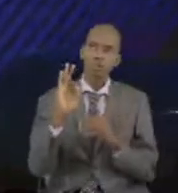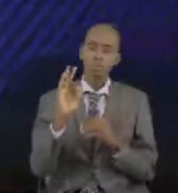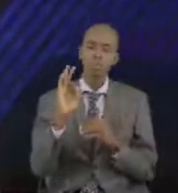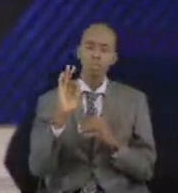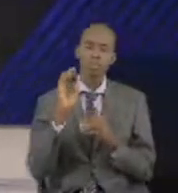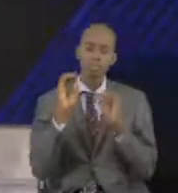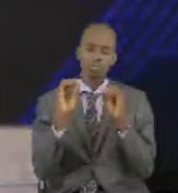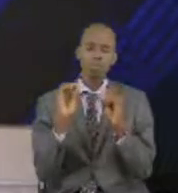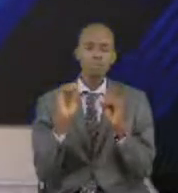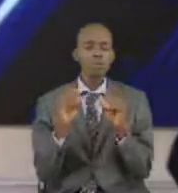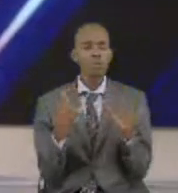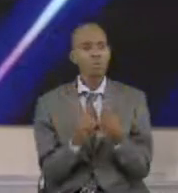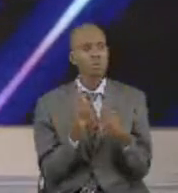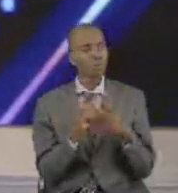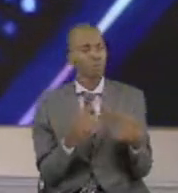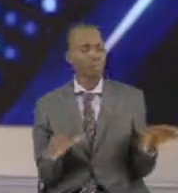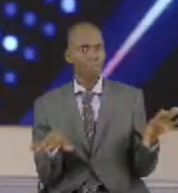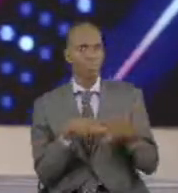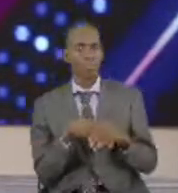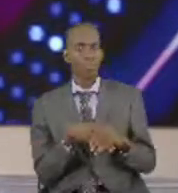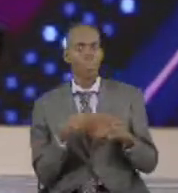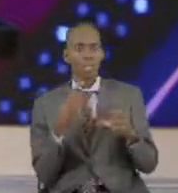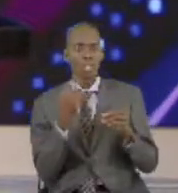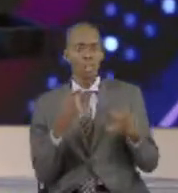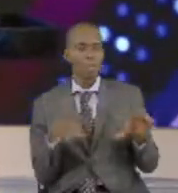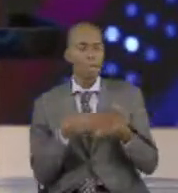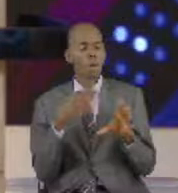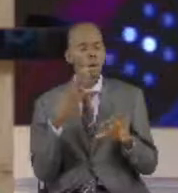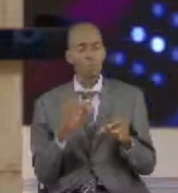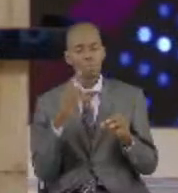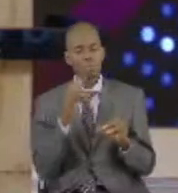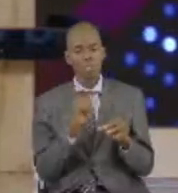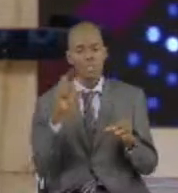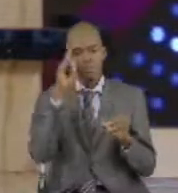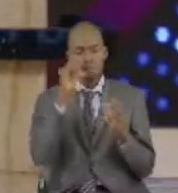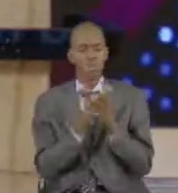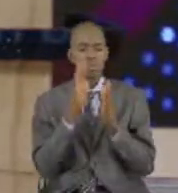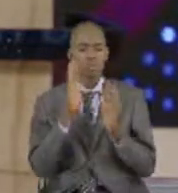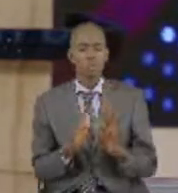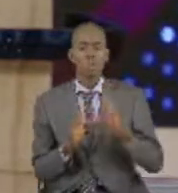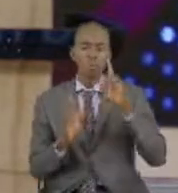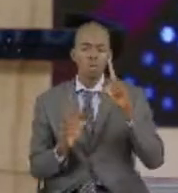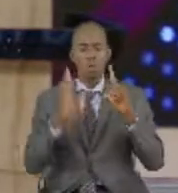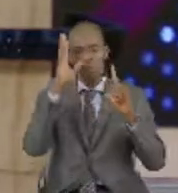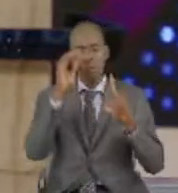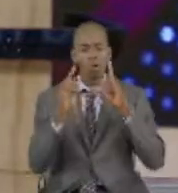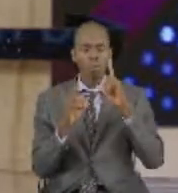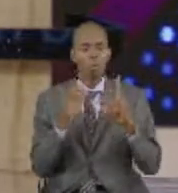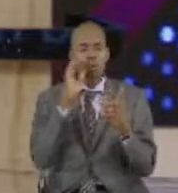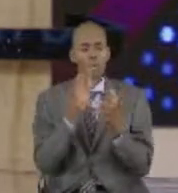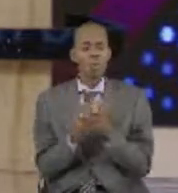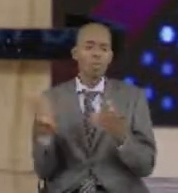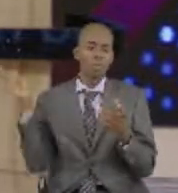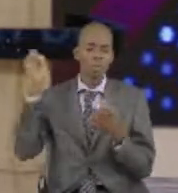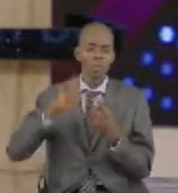Si vous l'avez entendu selon le mariage, mariage chrétien, un homme, une femme, jusqu'à ce que la